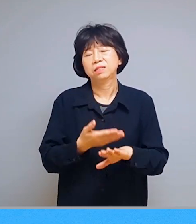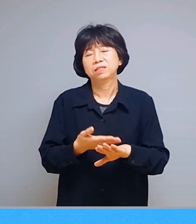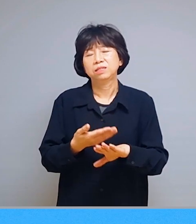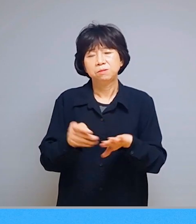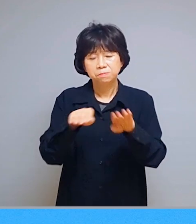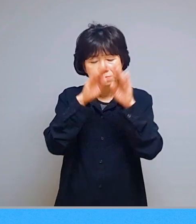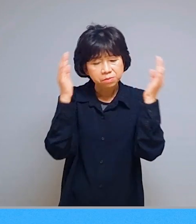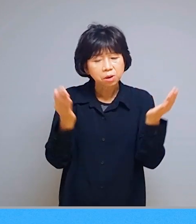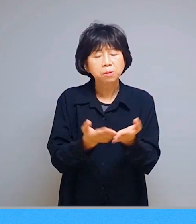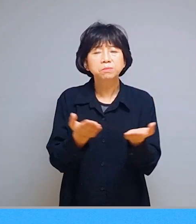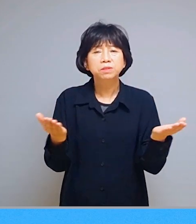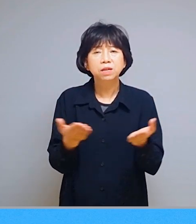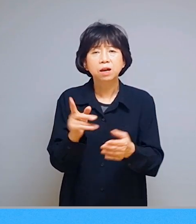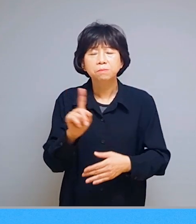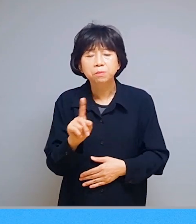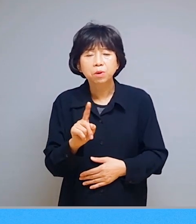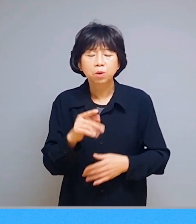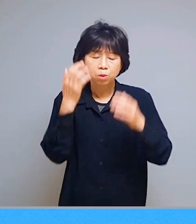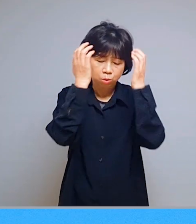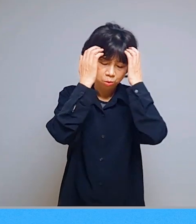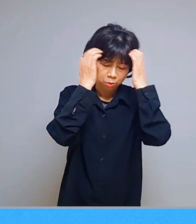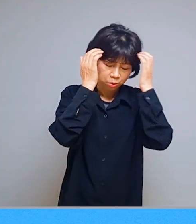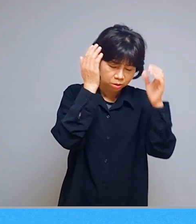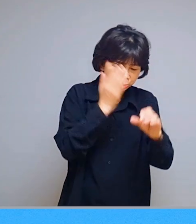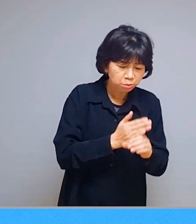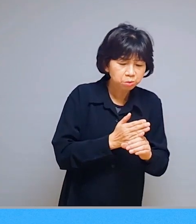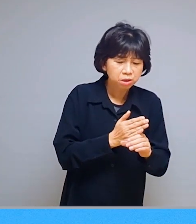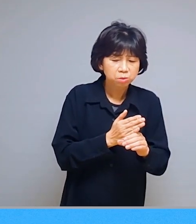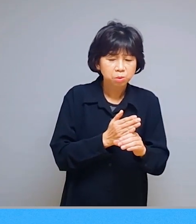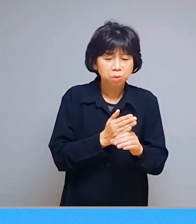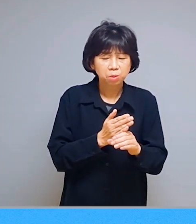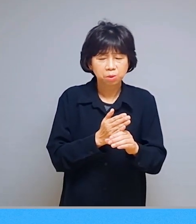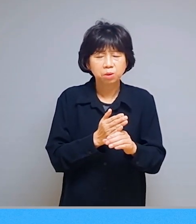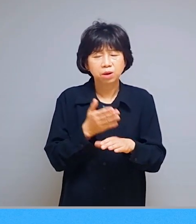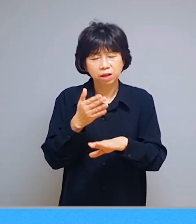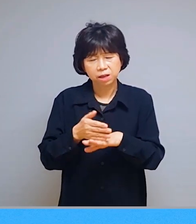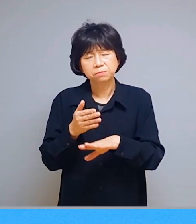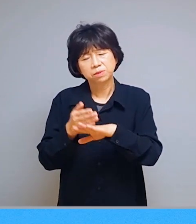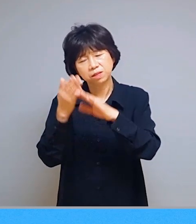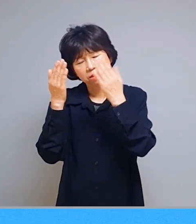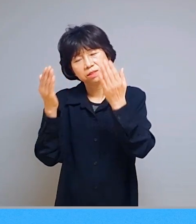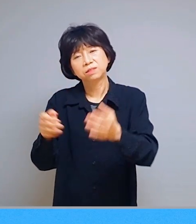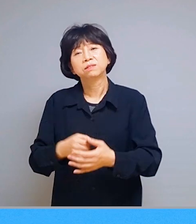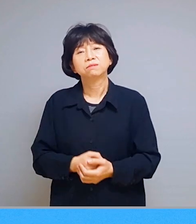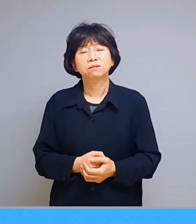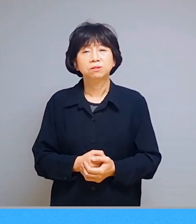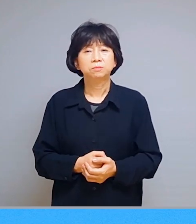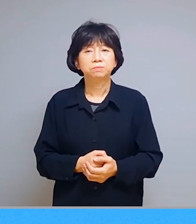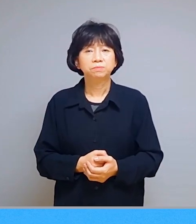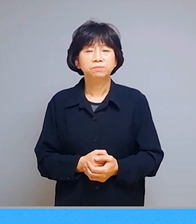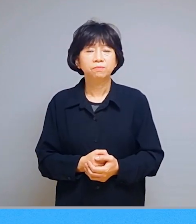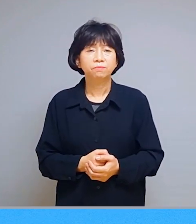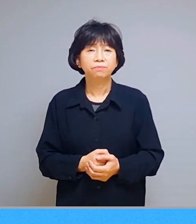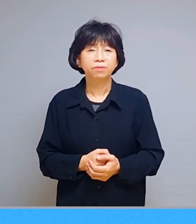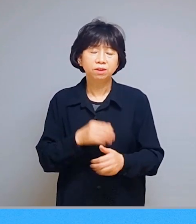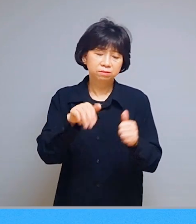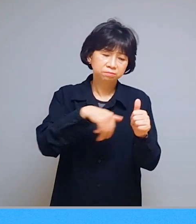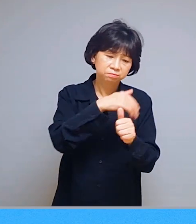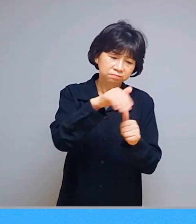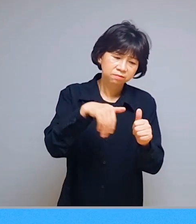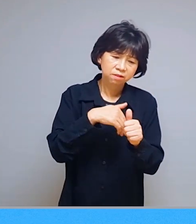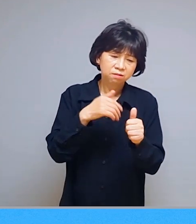범사는 폭풍이 쳐도 그 가운데서 그 배 안에서 뭐하라? 감사하라는 겁니다. 상황과